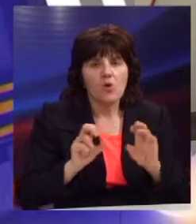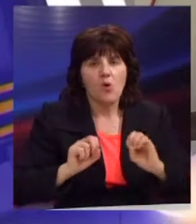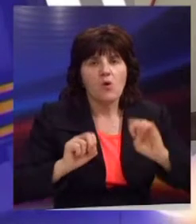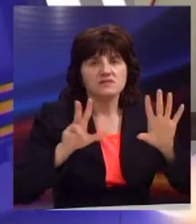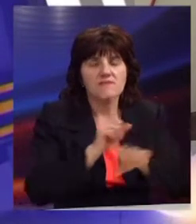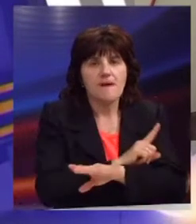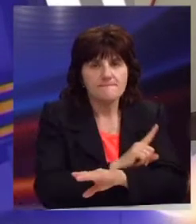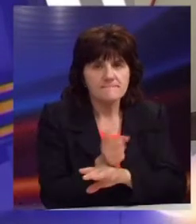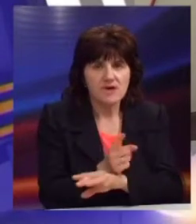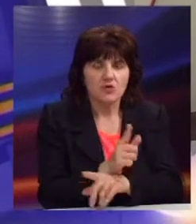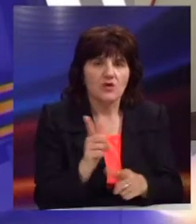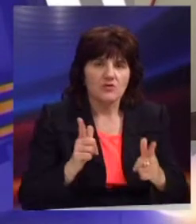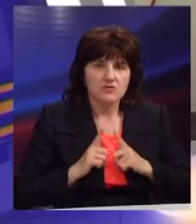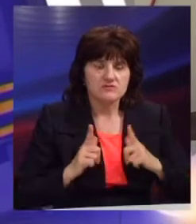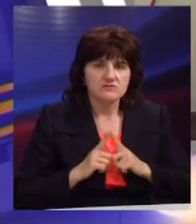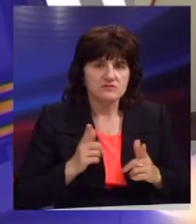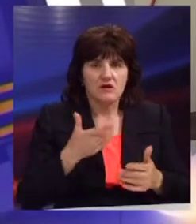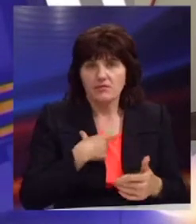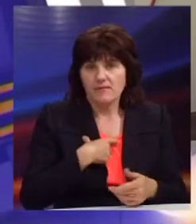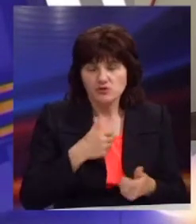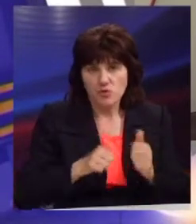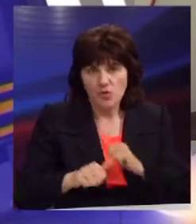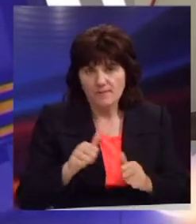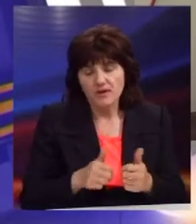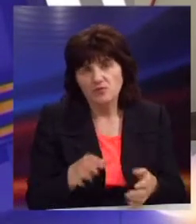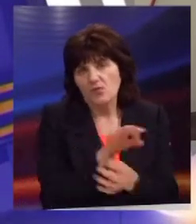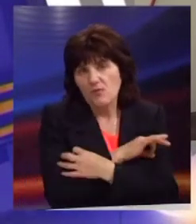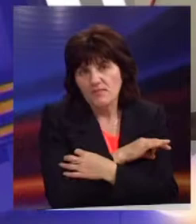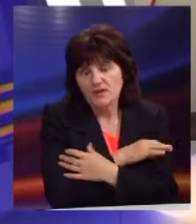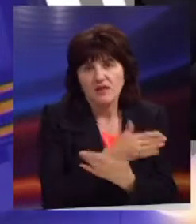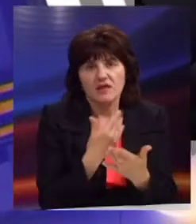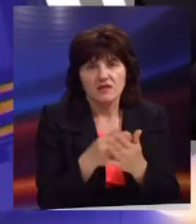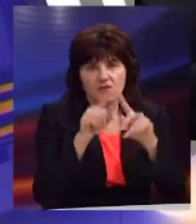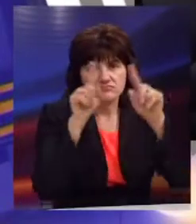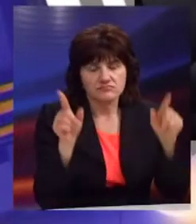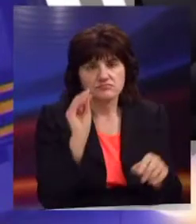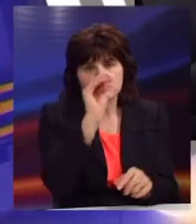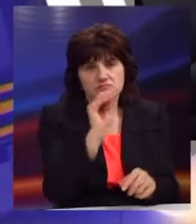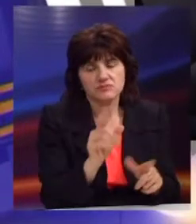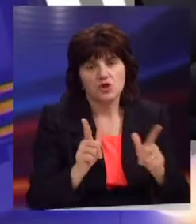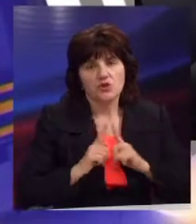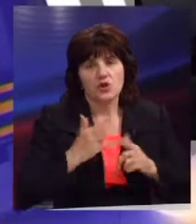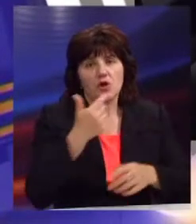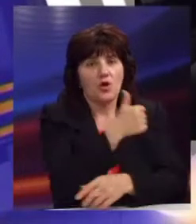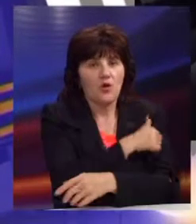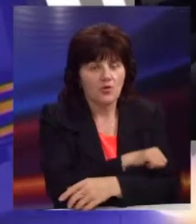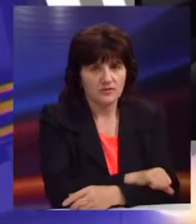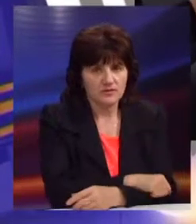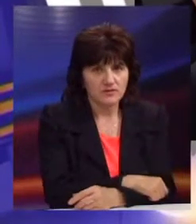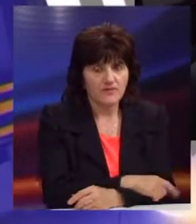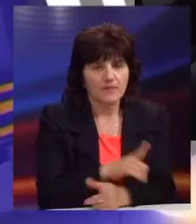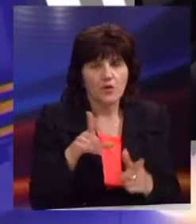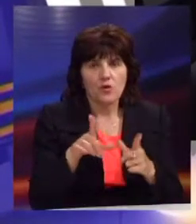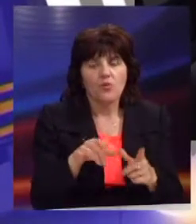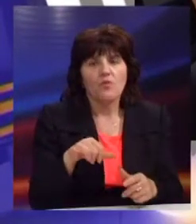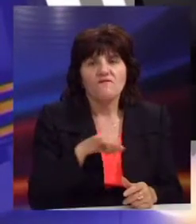koja je bila na listi za čekanje, a svakih 11 minuta jedna osoba se stavi na listu za čekanje u svijetu. U Kliničkom centru Vojvodine, koji je